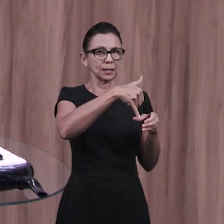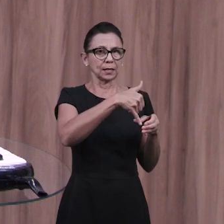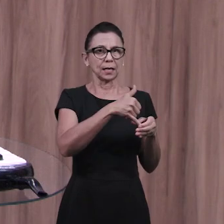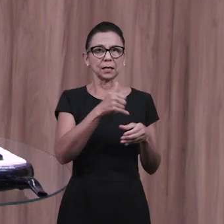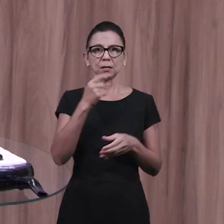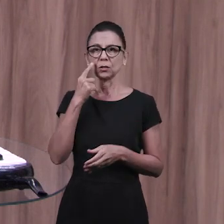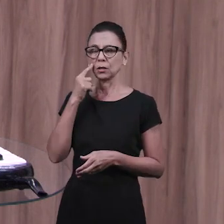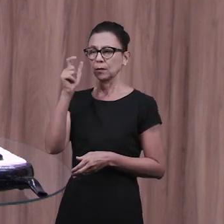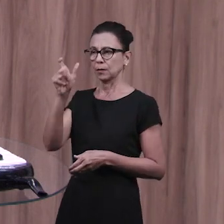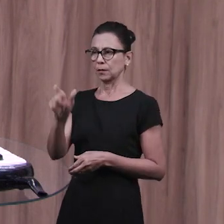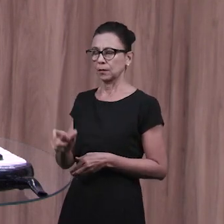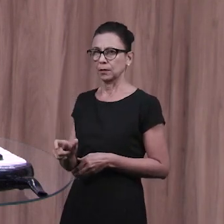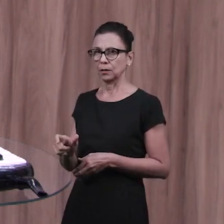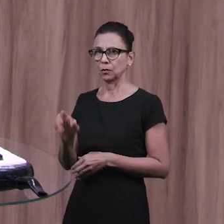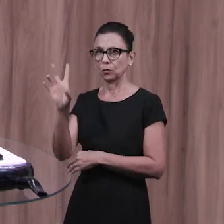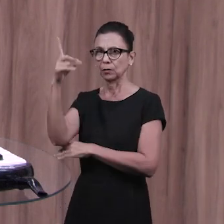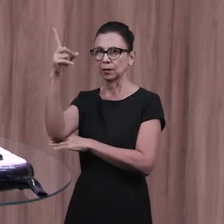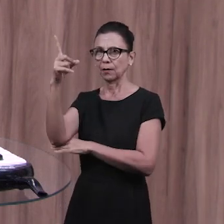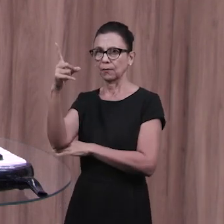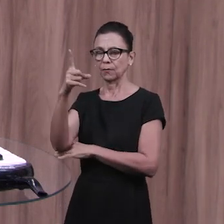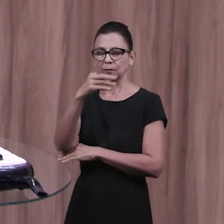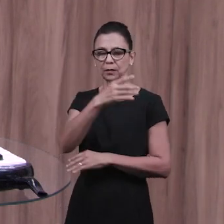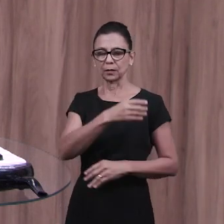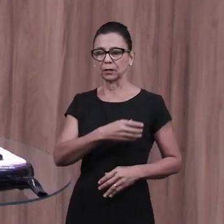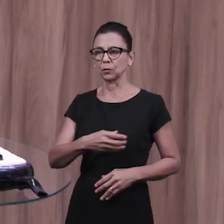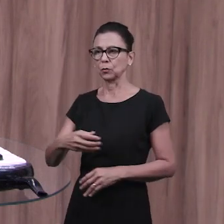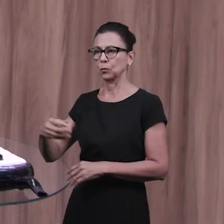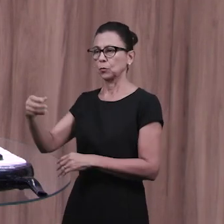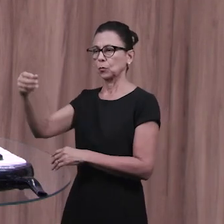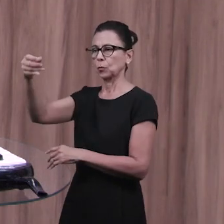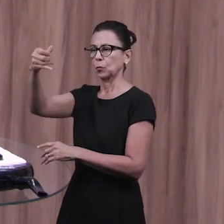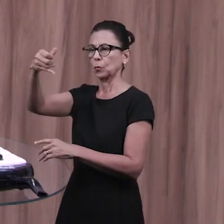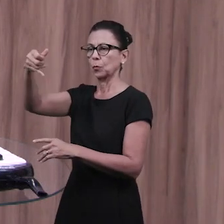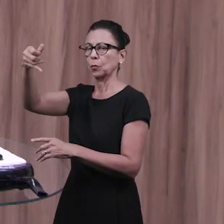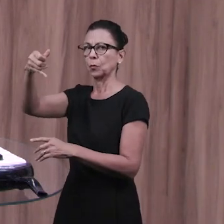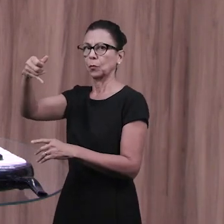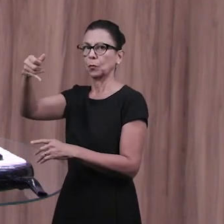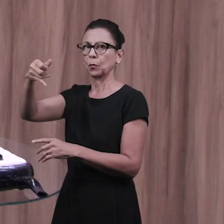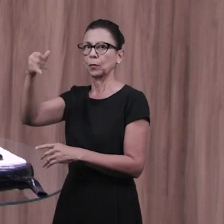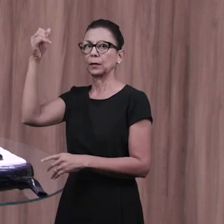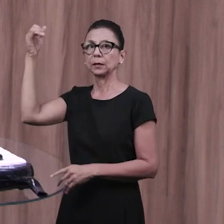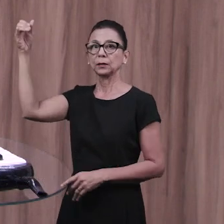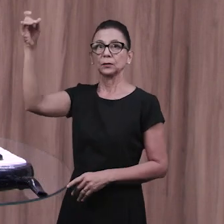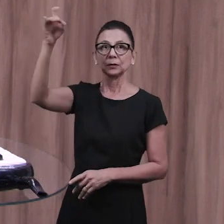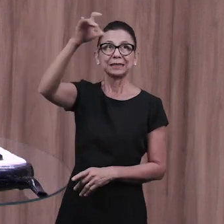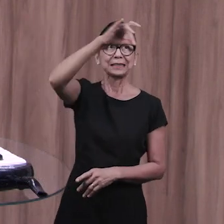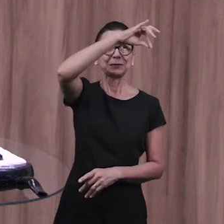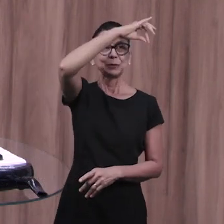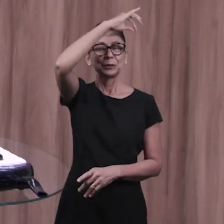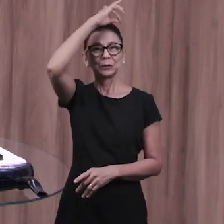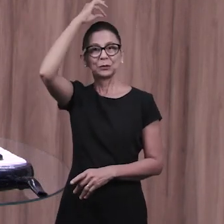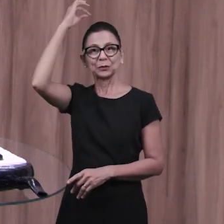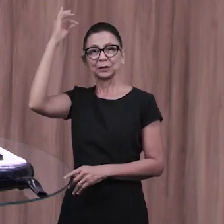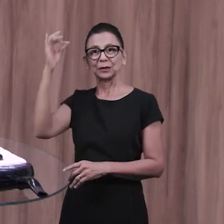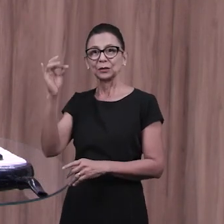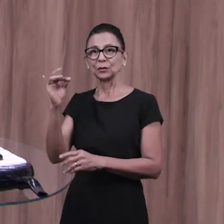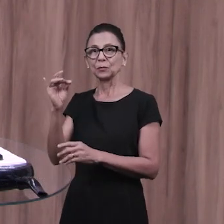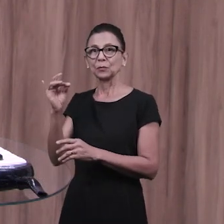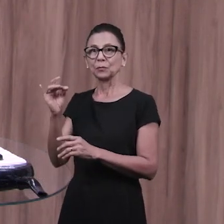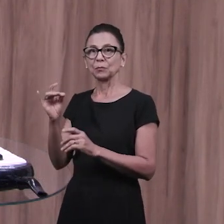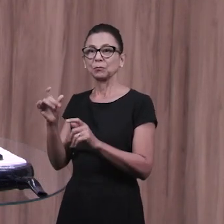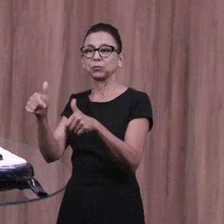frères. Et à partir de ce jour, l'Esprit du Seigneur a retrouvé la place dans le cœur de